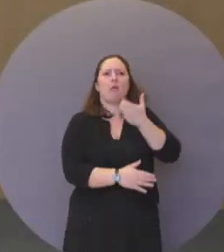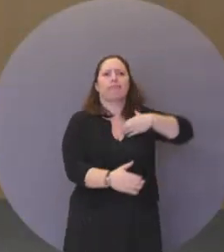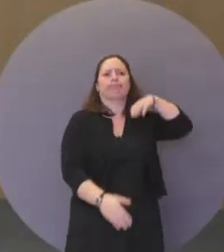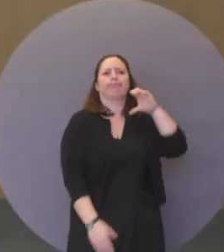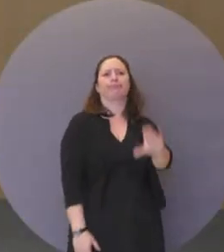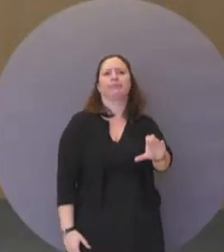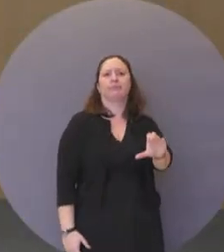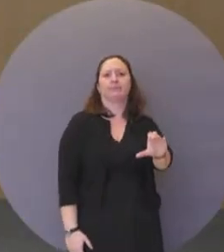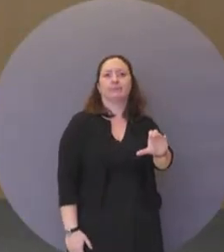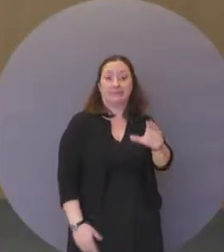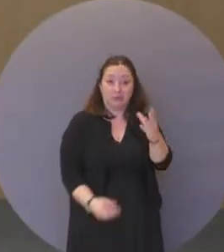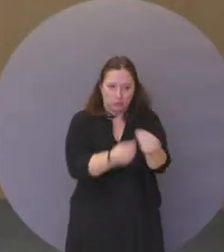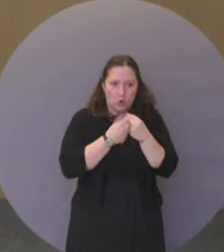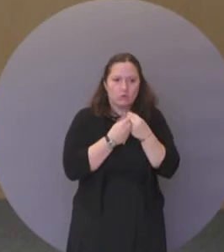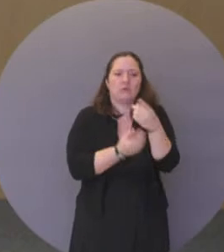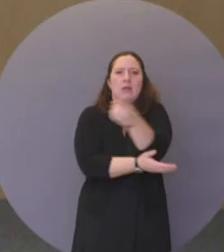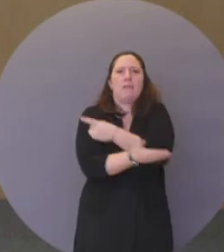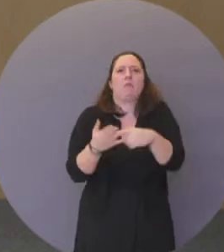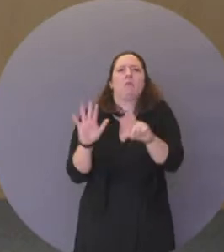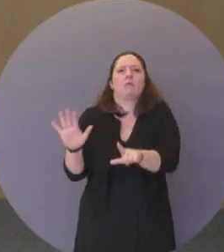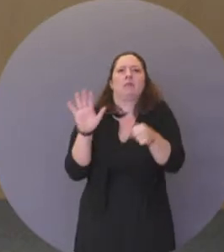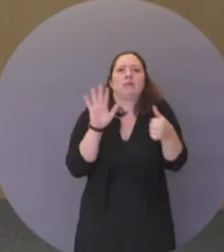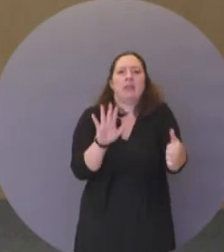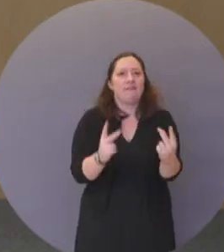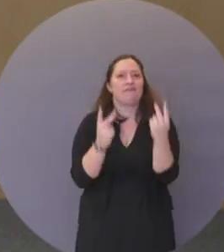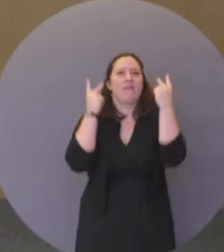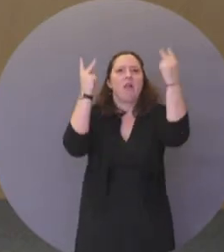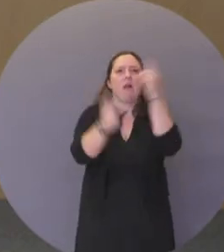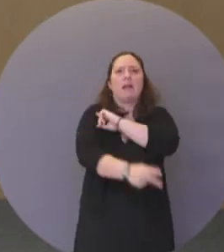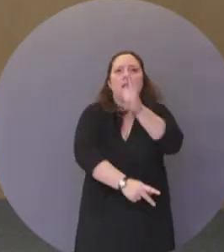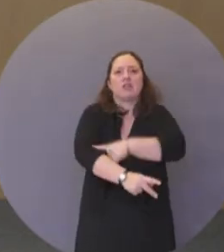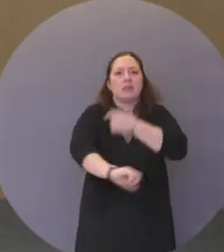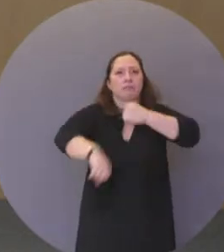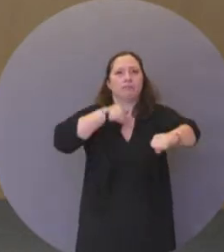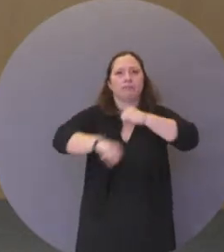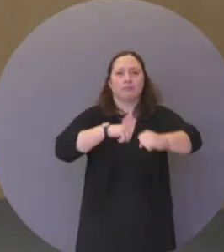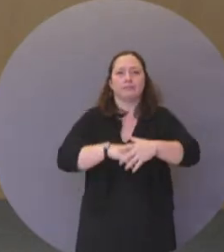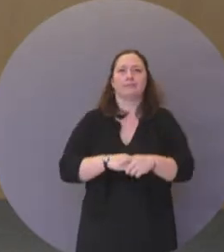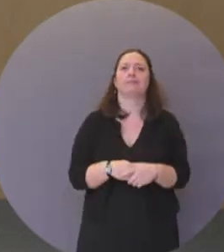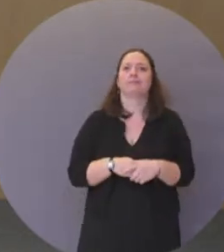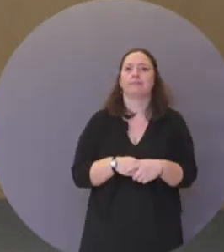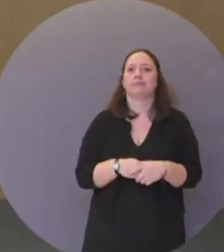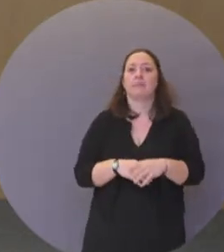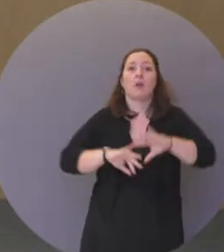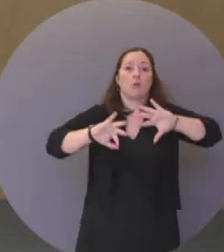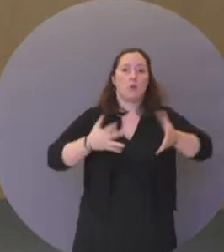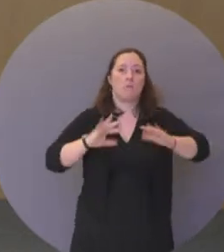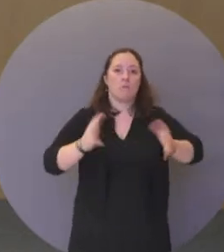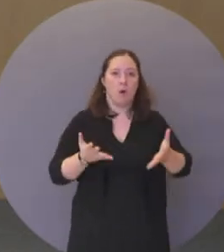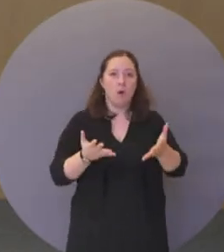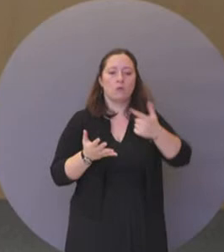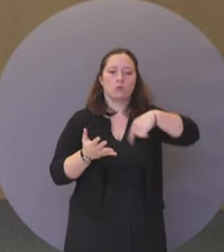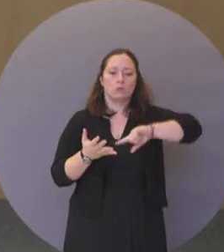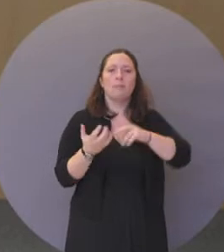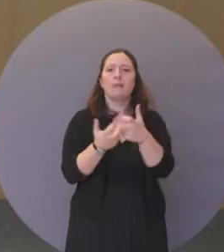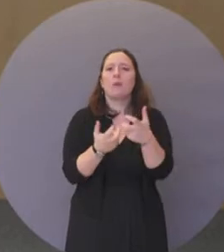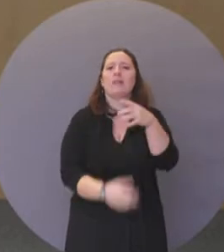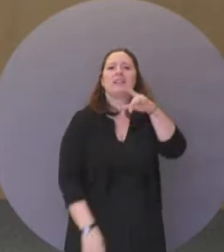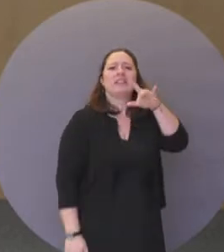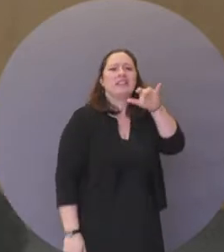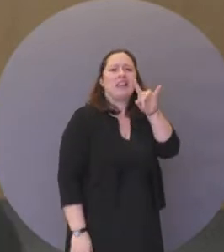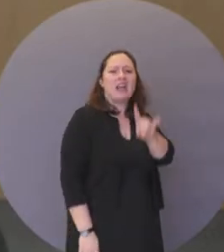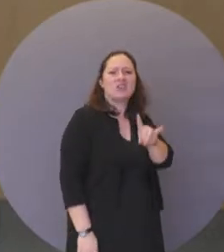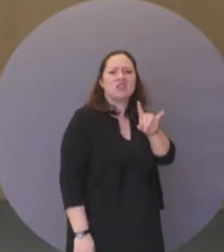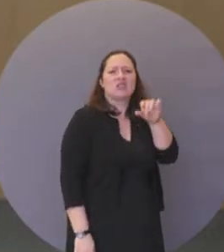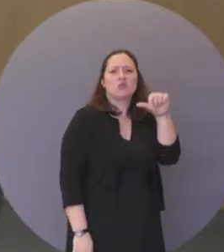Seine-Maritime une grande terre d'énergie le département accompagne ainsi le développement de l'hydrogène en valide saine la création du